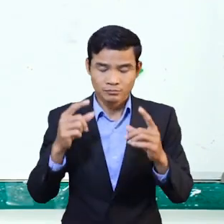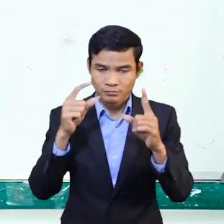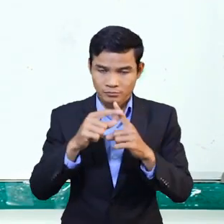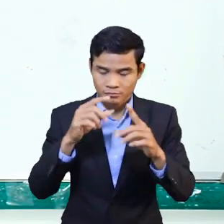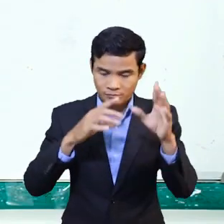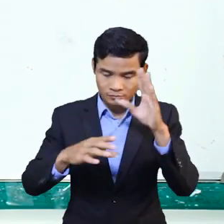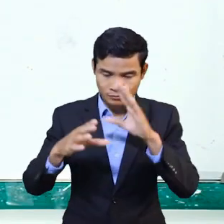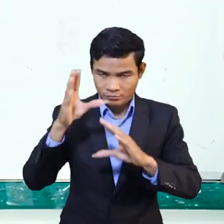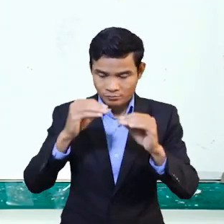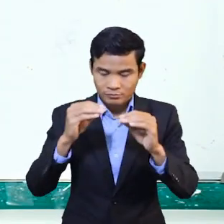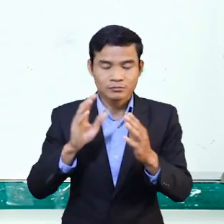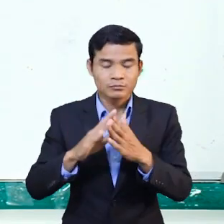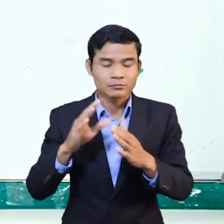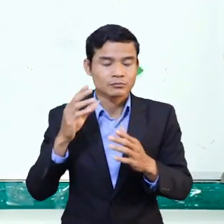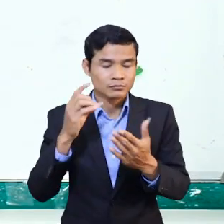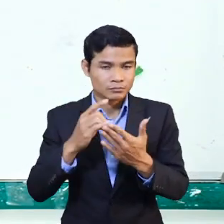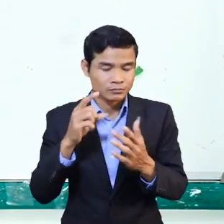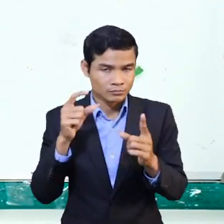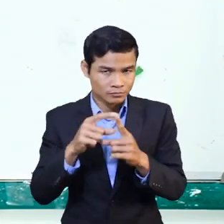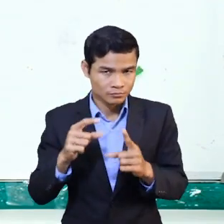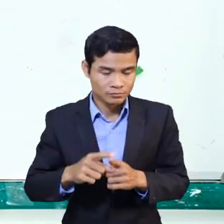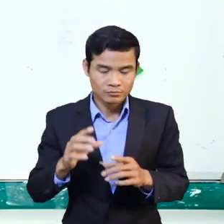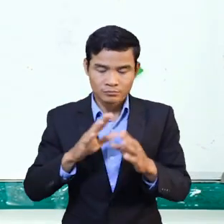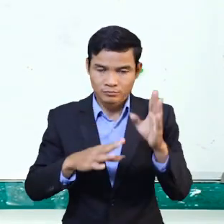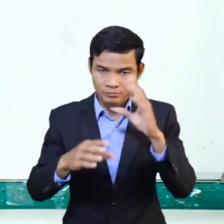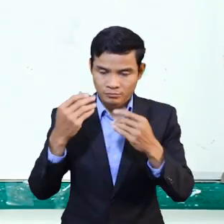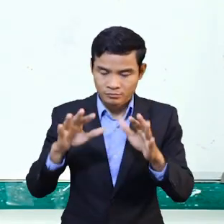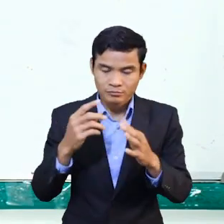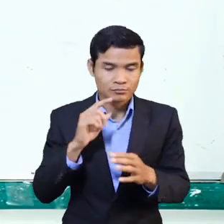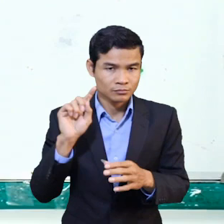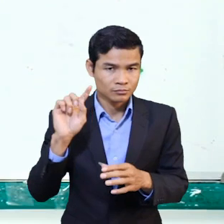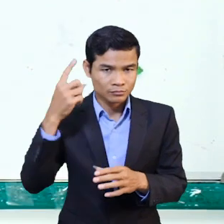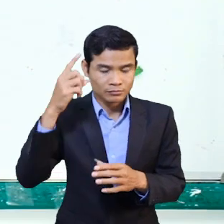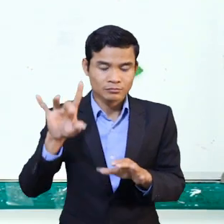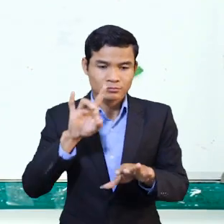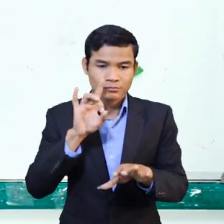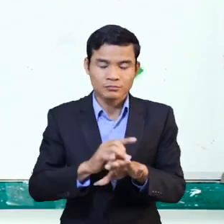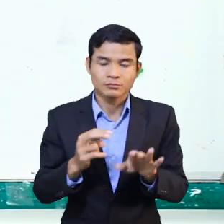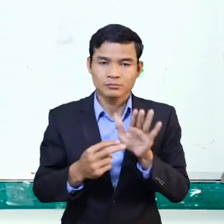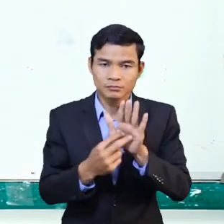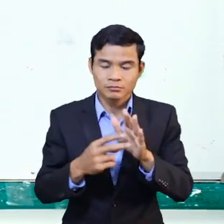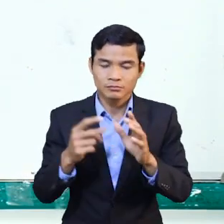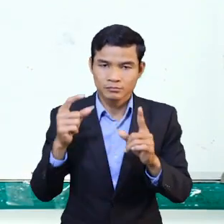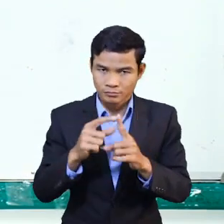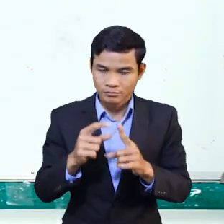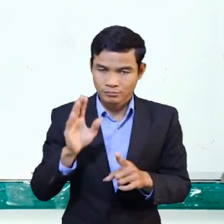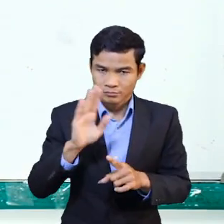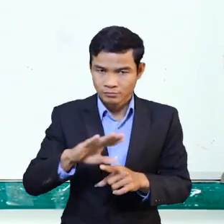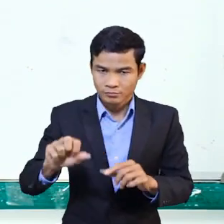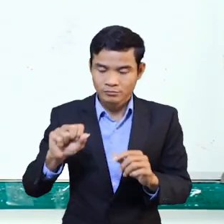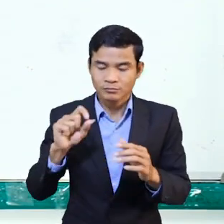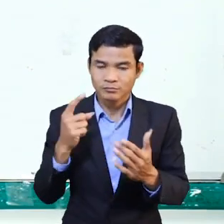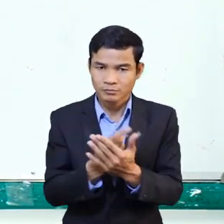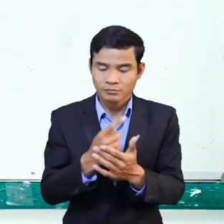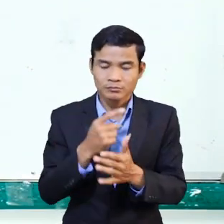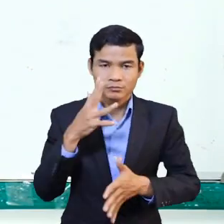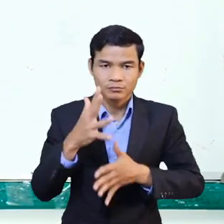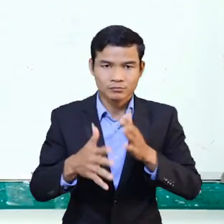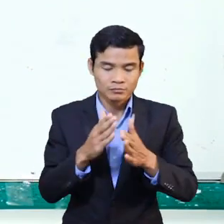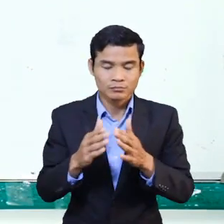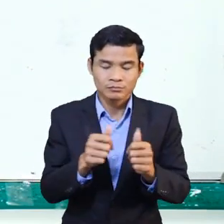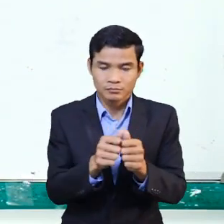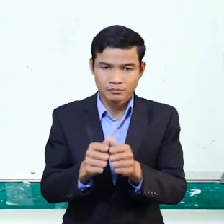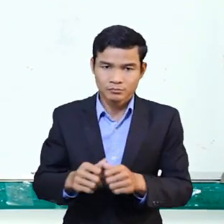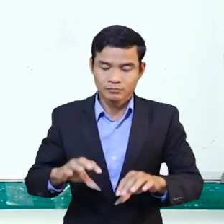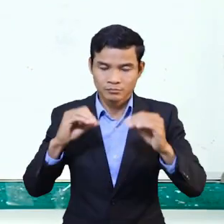bàn riêng rồi cả bị ngày một nó con chả đối sánh nó bên đây nè kêu bằng hàng pìa đó con chả con từng ở kia chả tới chỗ rộng án